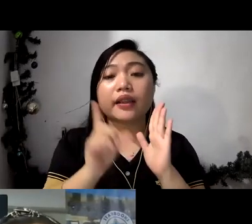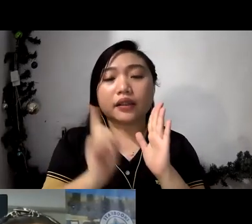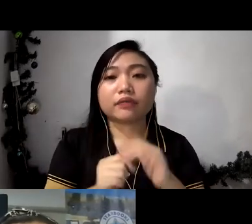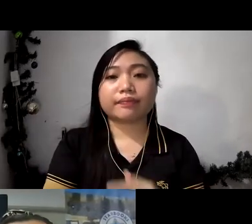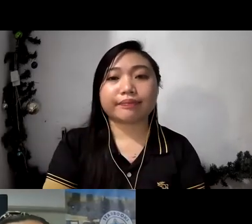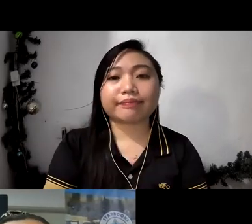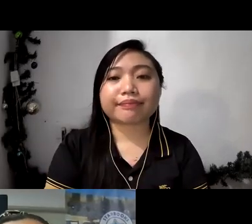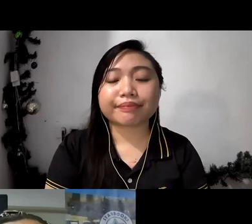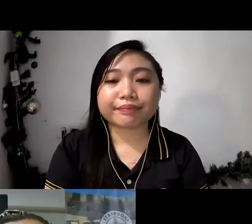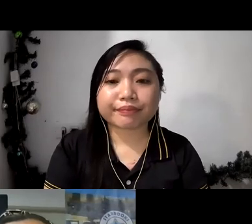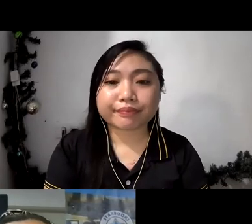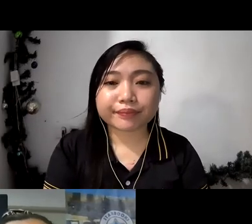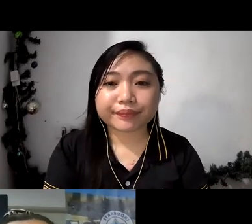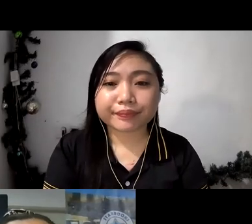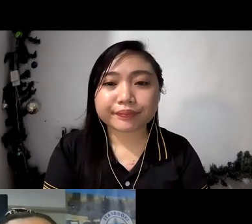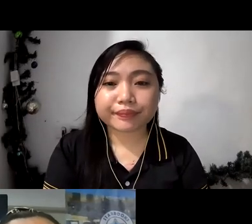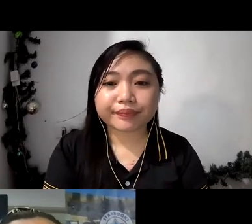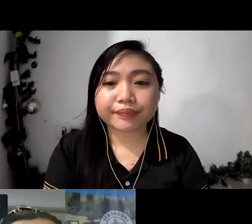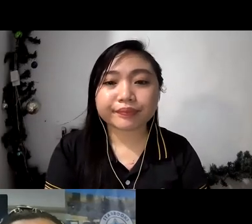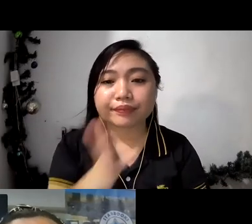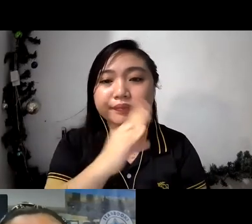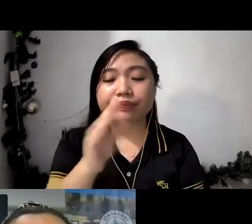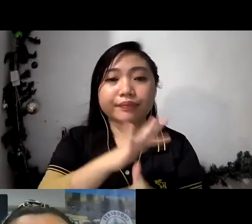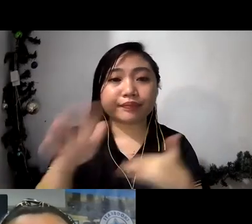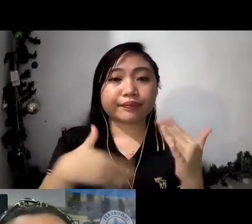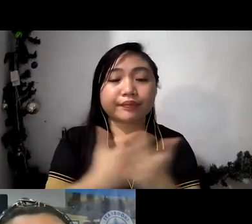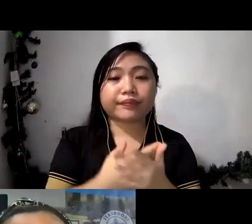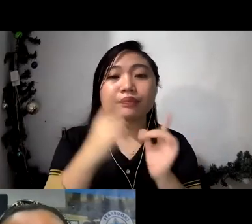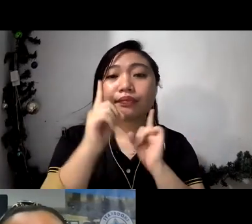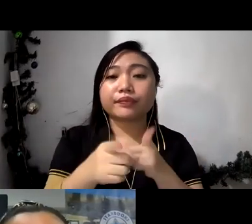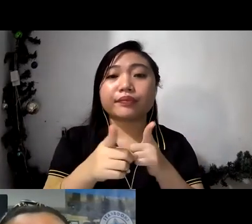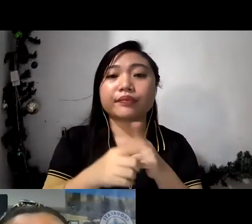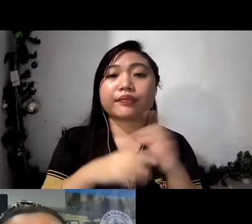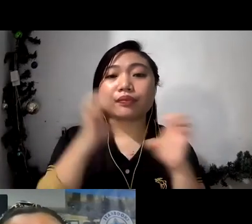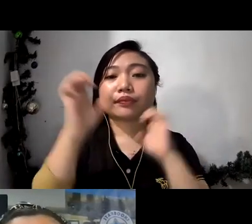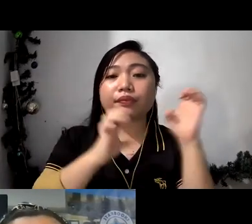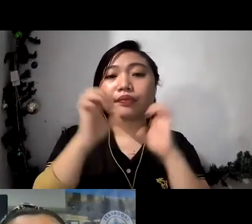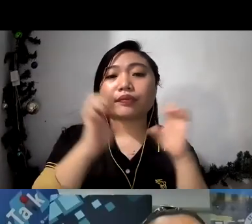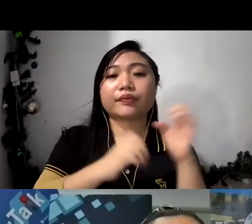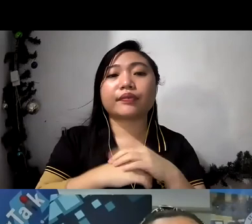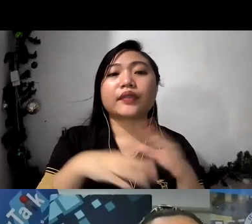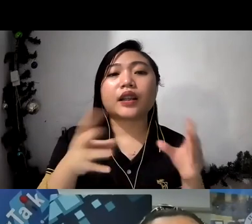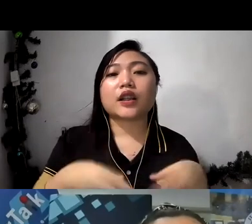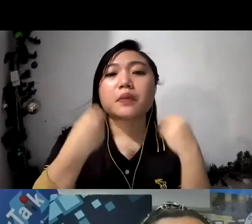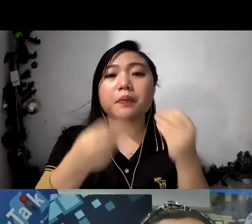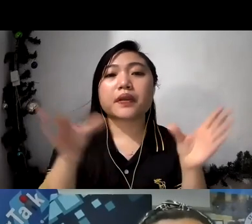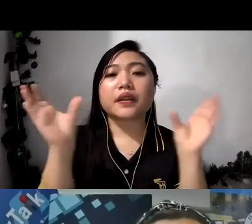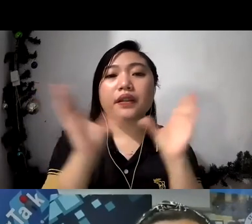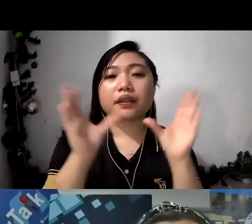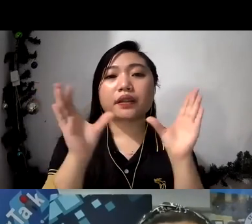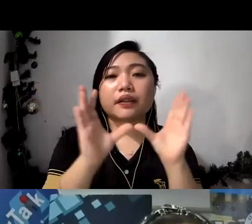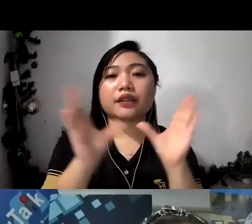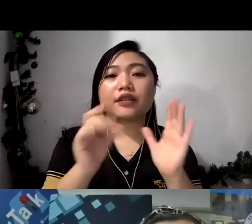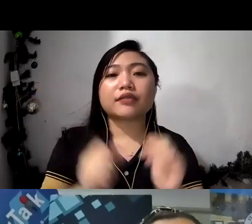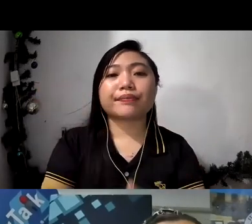mahaharap ngayon. And lahat po ng mga sasagot sa evaluation form, sila lang po yung mabibigyan natin ng